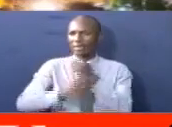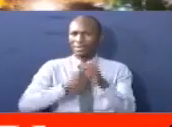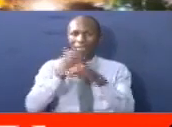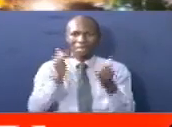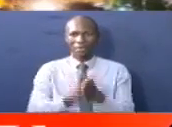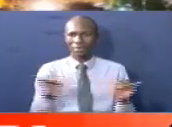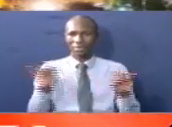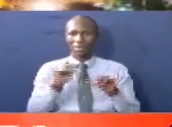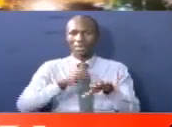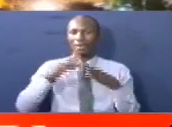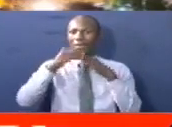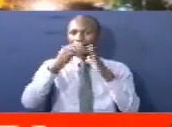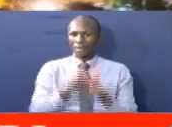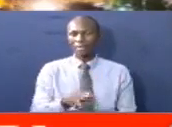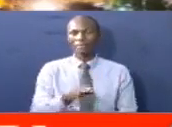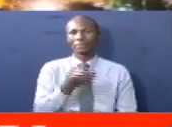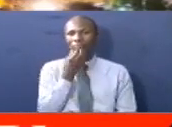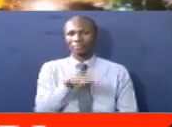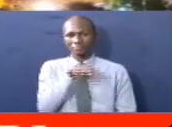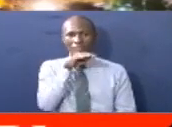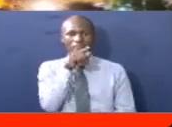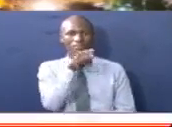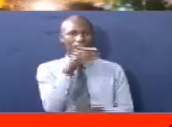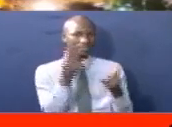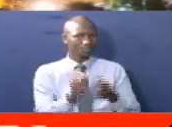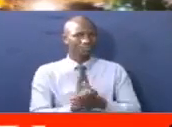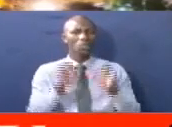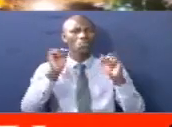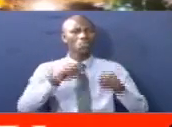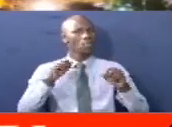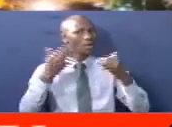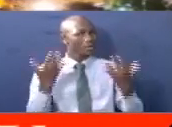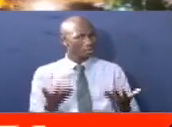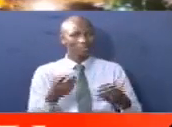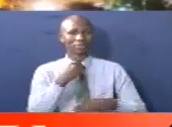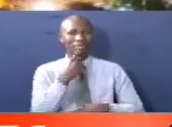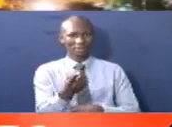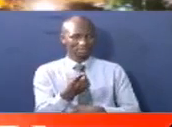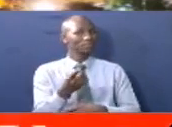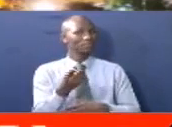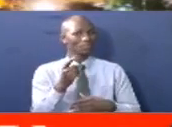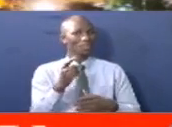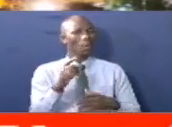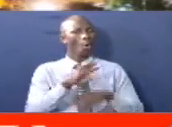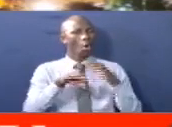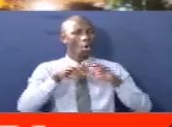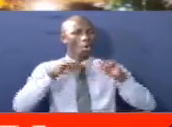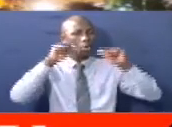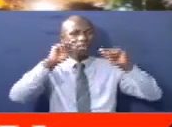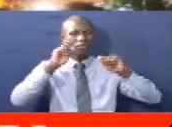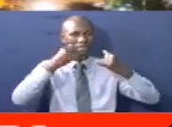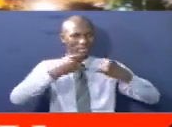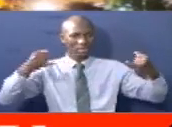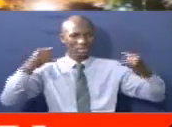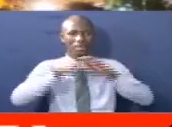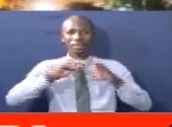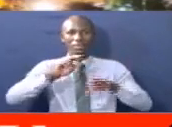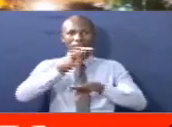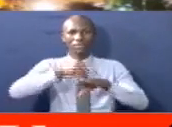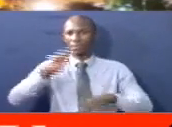kana kavindani kaundongo ya chama cha ODM bwana Raila Odinga ni waviki ya kuidhiwa ayendekedia ni kanangu mbao ila sehemu ustali ni wambe vande itu ya